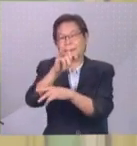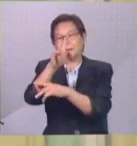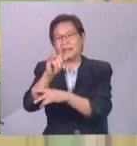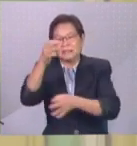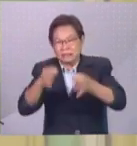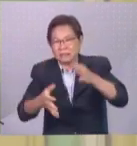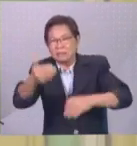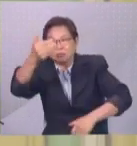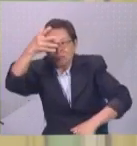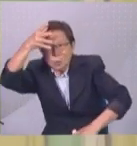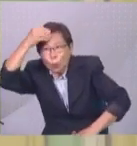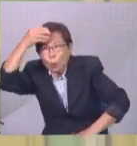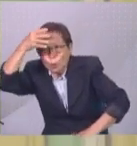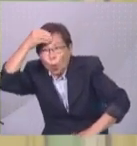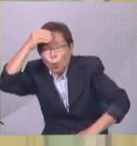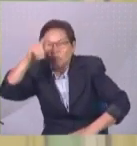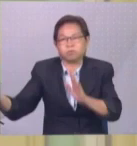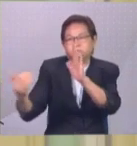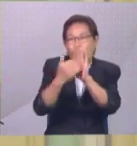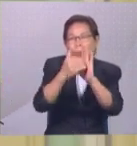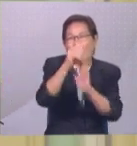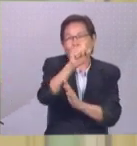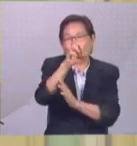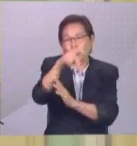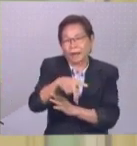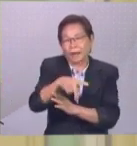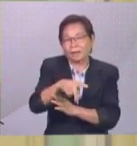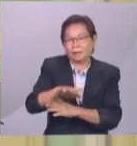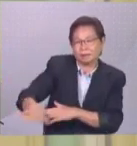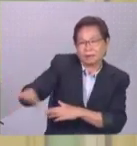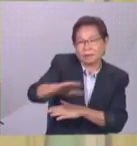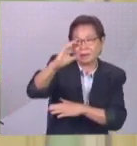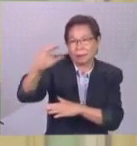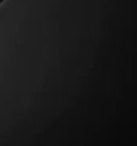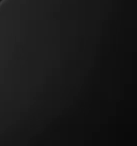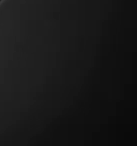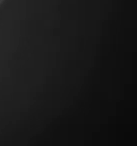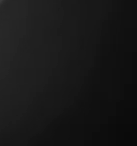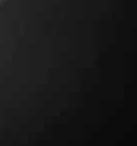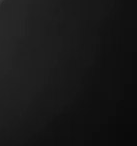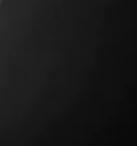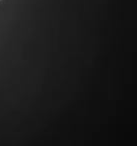sekiranya mengetahui sebaran kiss pelanggaran sop dikalangan syari'at